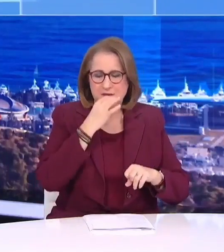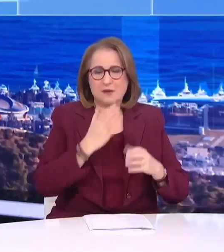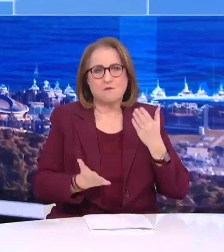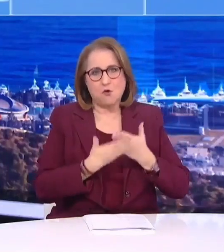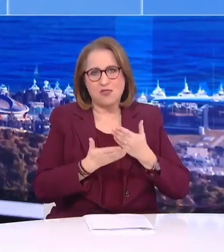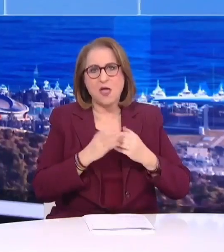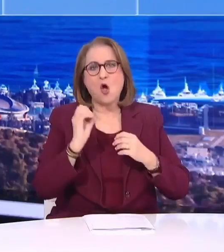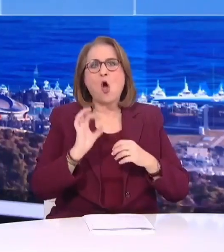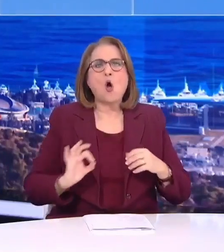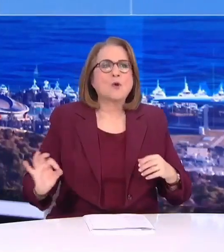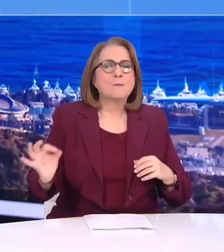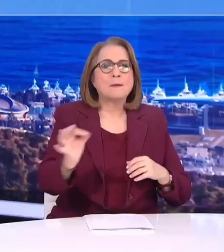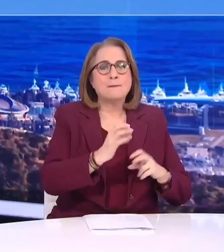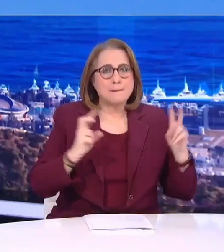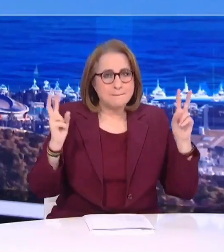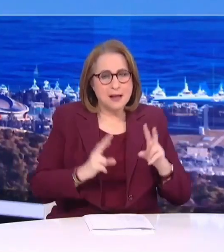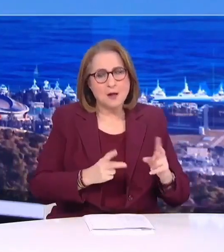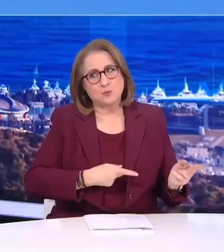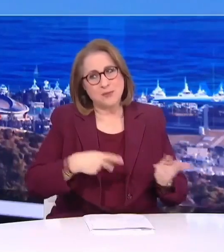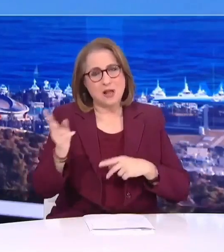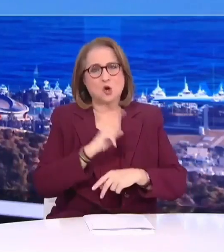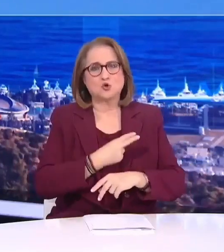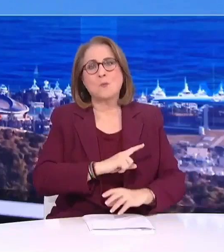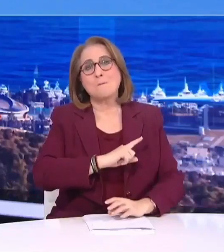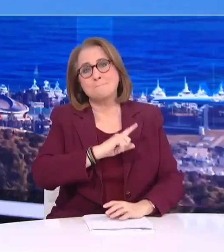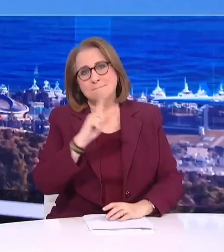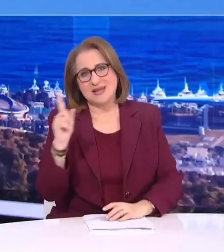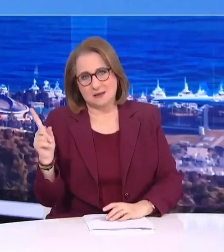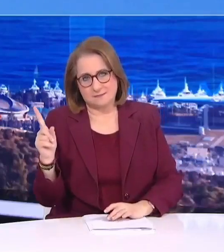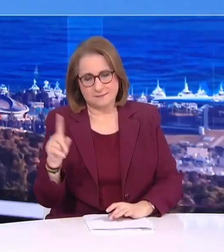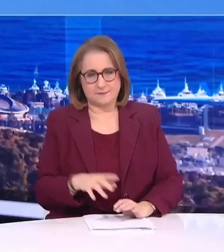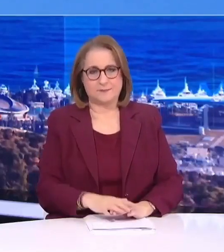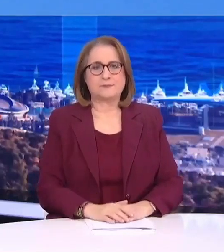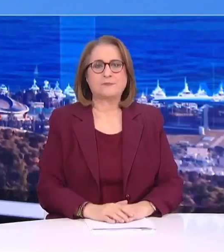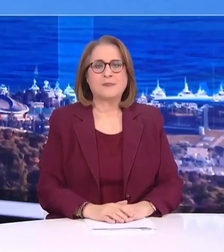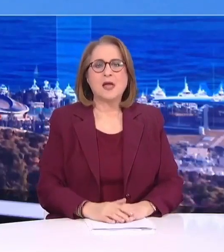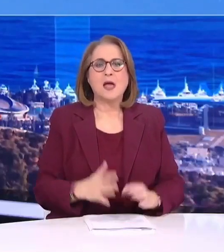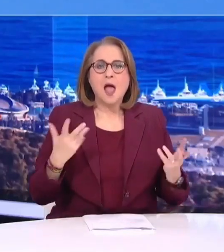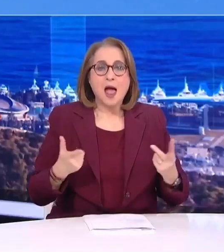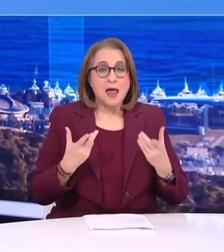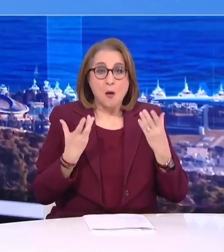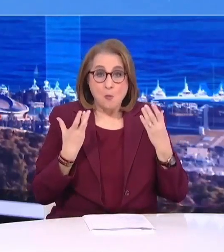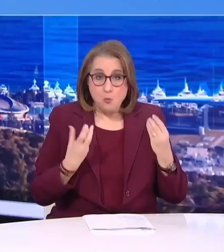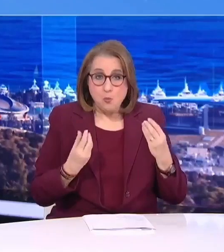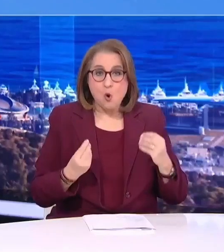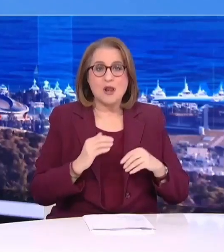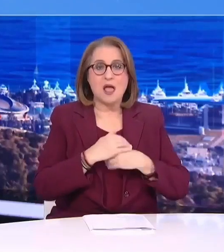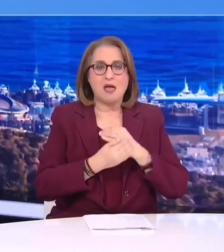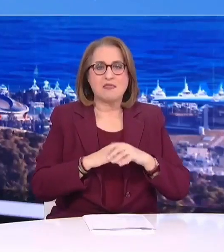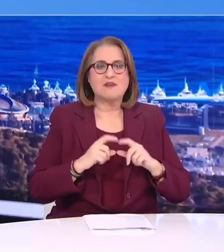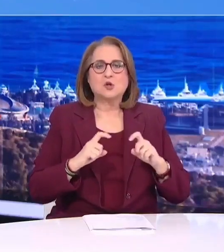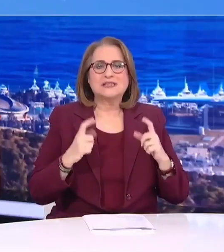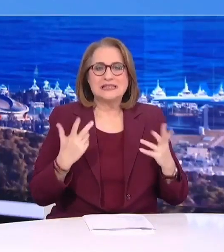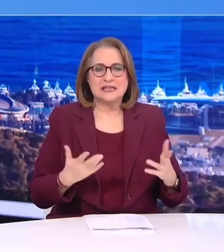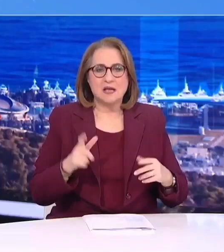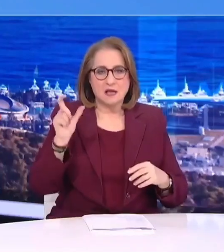για σοβαρή νόσο και εισαγωγή στο νοσοκομείο. Αυτό όμως που έχει ιδιαίτερο ενδιαφέρον και έδειξε αυτή η μελέτη, είναι ότι για